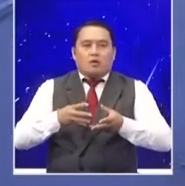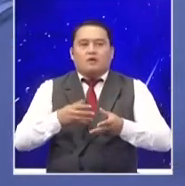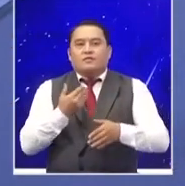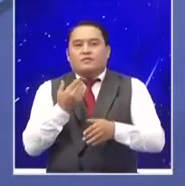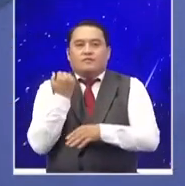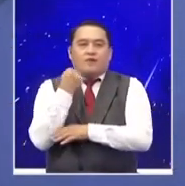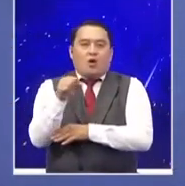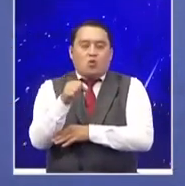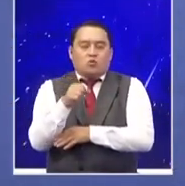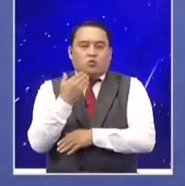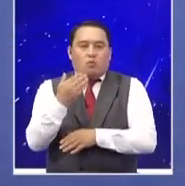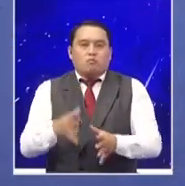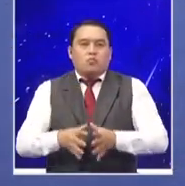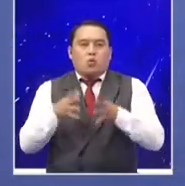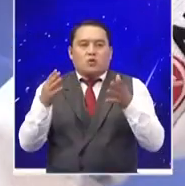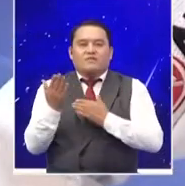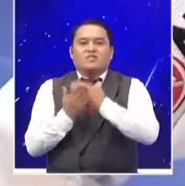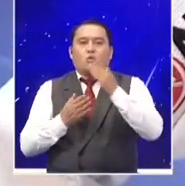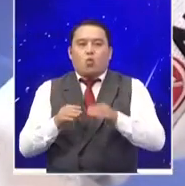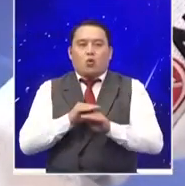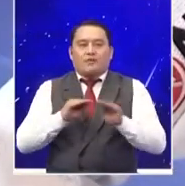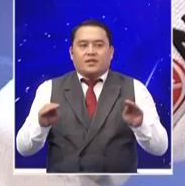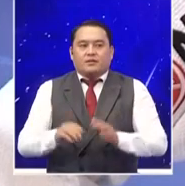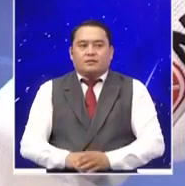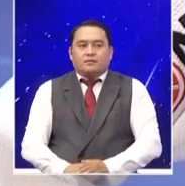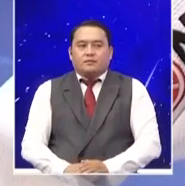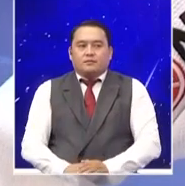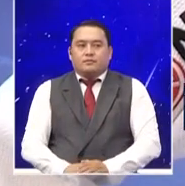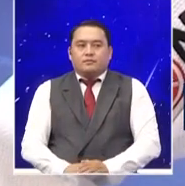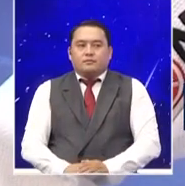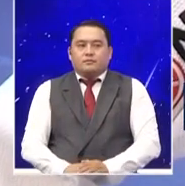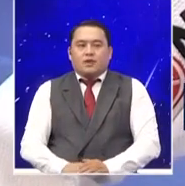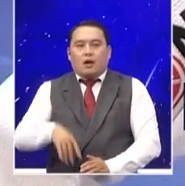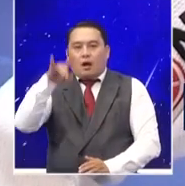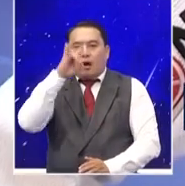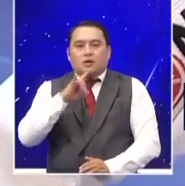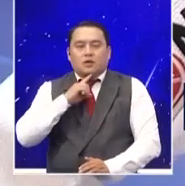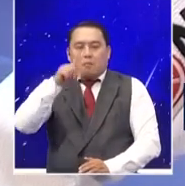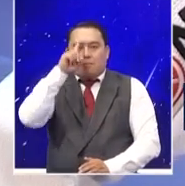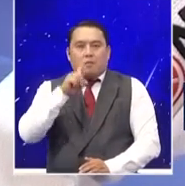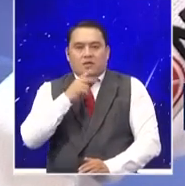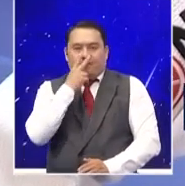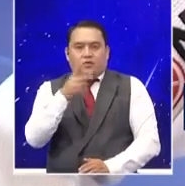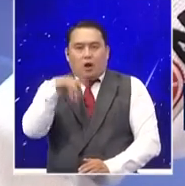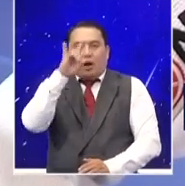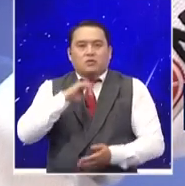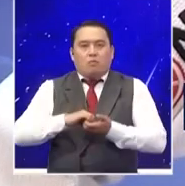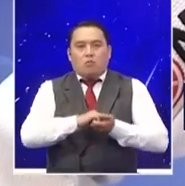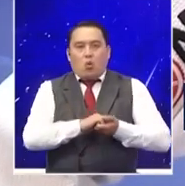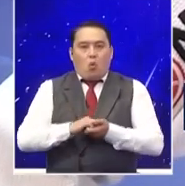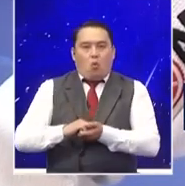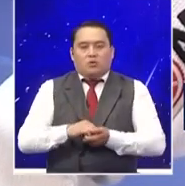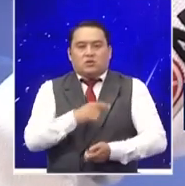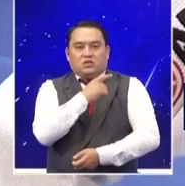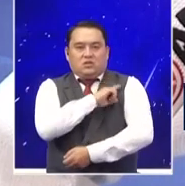этот раз – вывести областных джитсеров на более высокий уровень. В Казахстане я уже месяц. Заметил, что казахстанские борцы отличаются